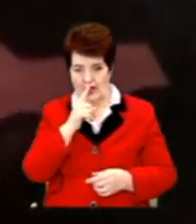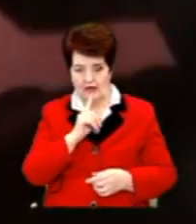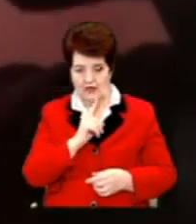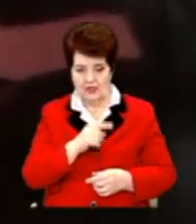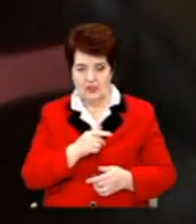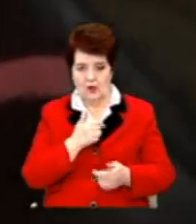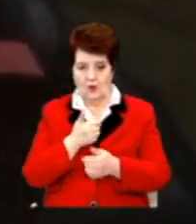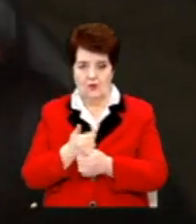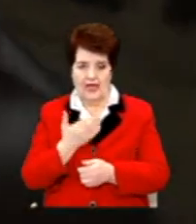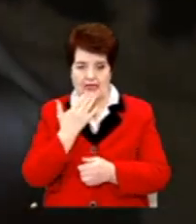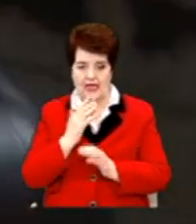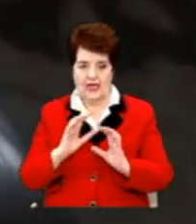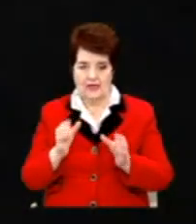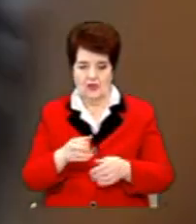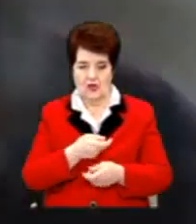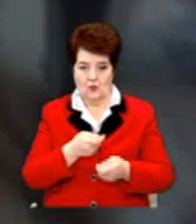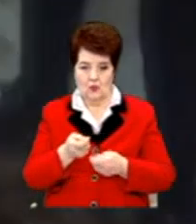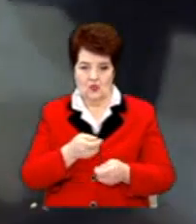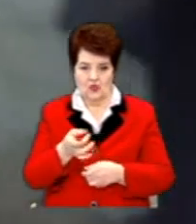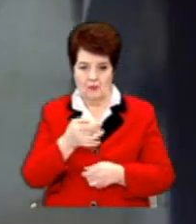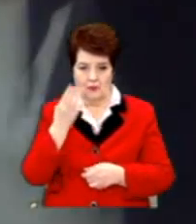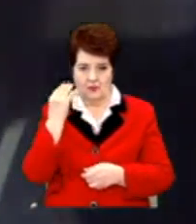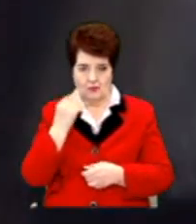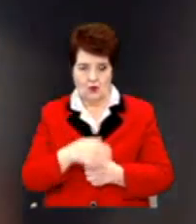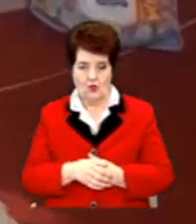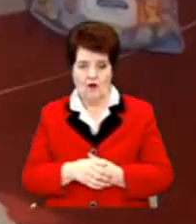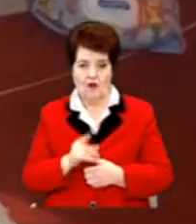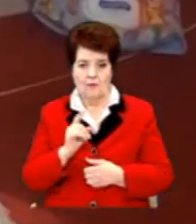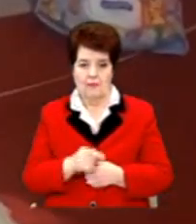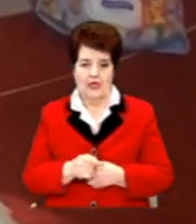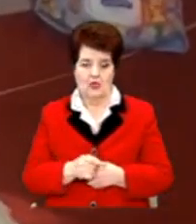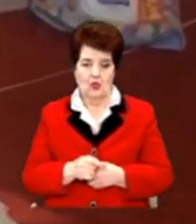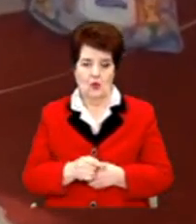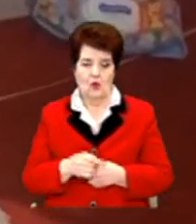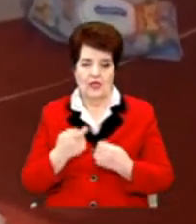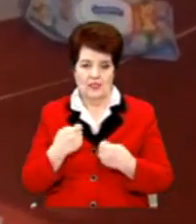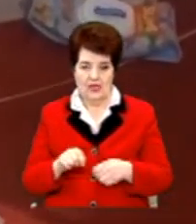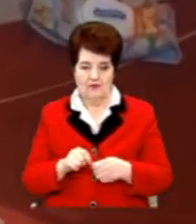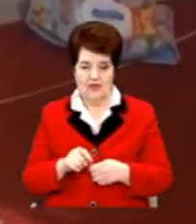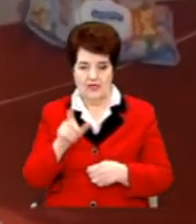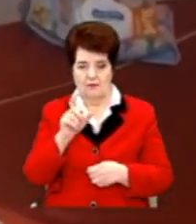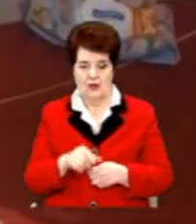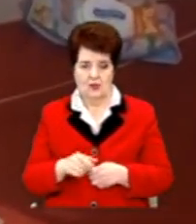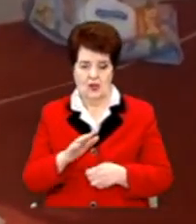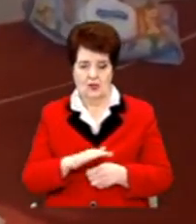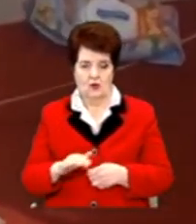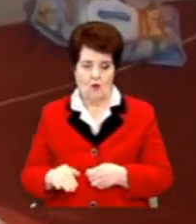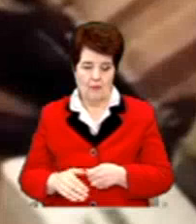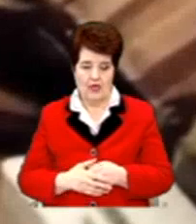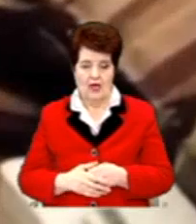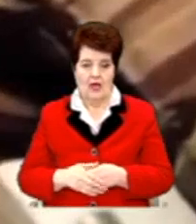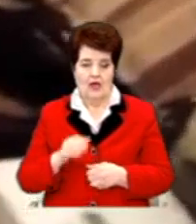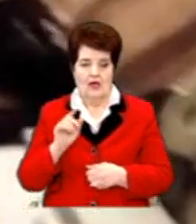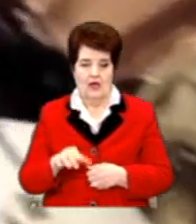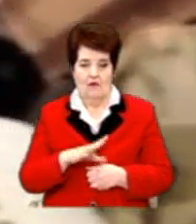dată în urmărire internațională de autoritățile din Republica Moldova pentru trafic de persoane și copii. La solicitarea procurorilor, ea a